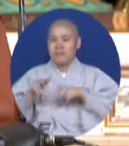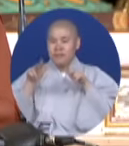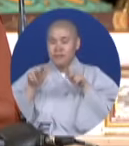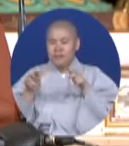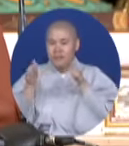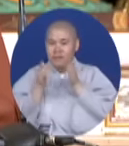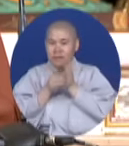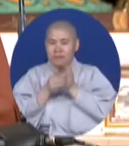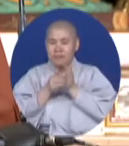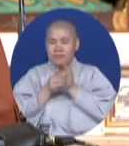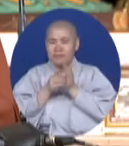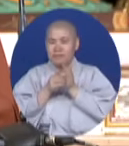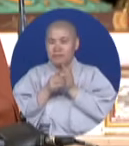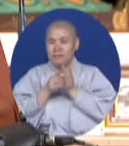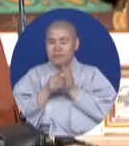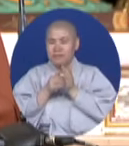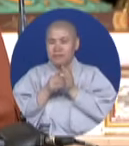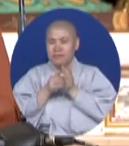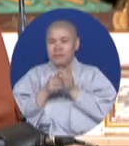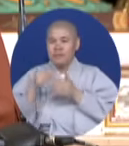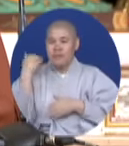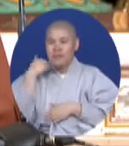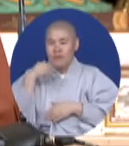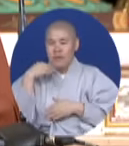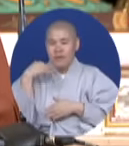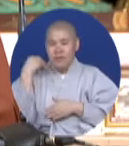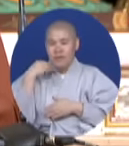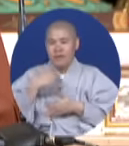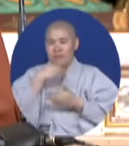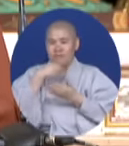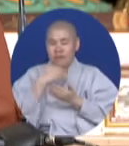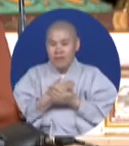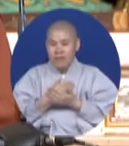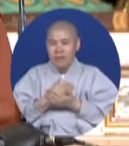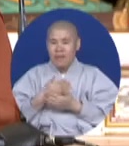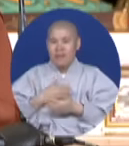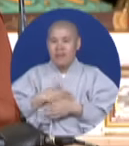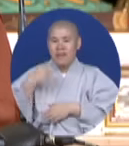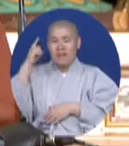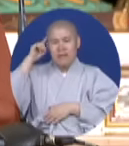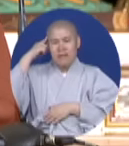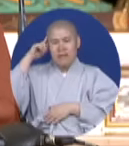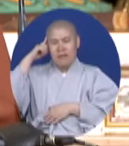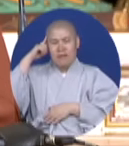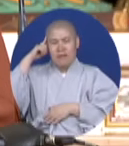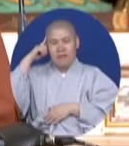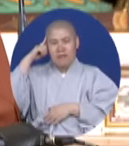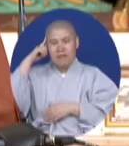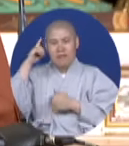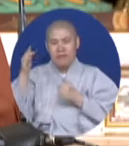지금까지 누구한테 속았나 내가 내 생각한테 속았어요.